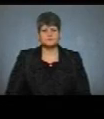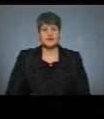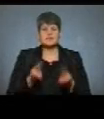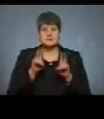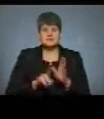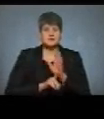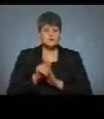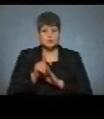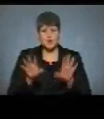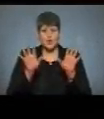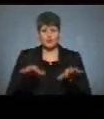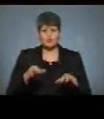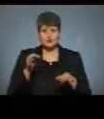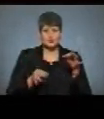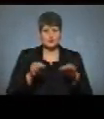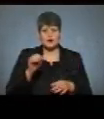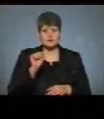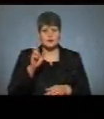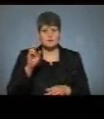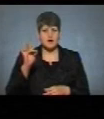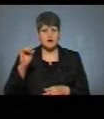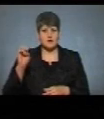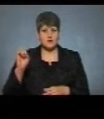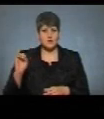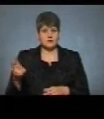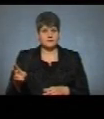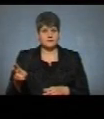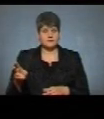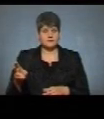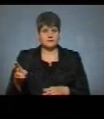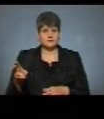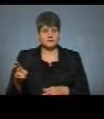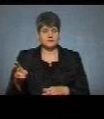Засідання розпочав головуючий суддя Андрій Баранюк.